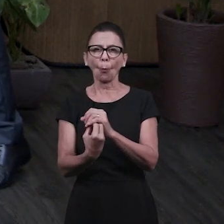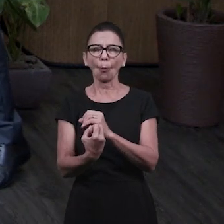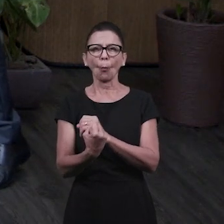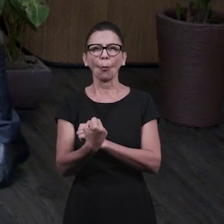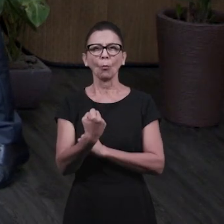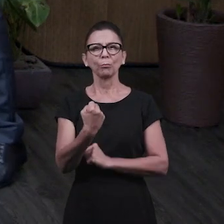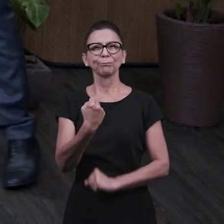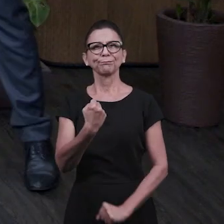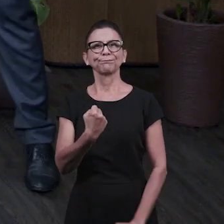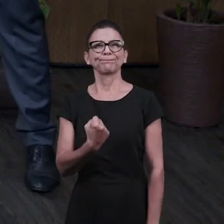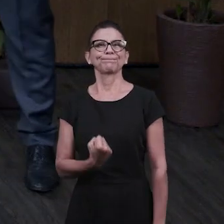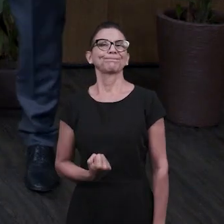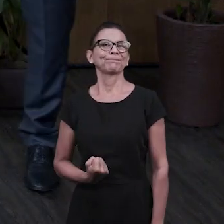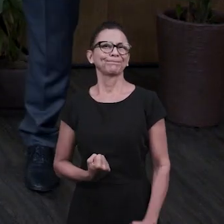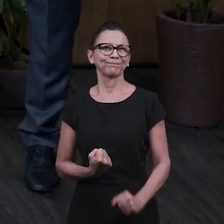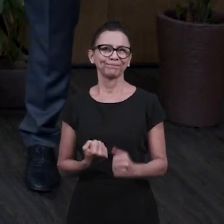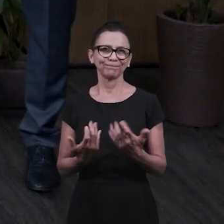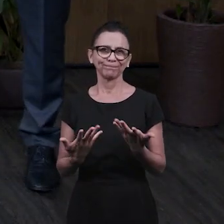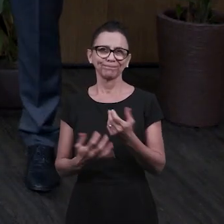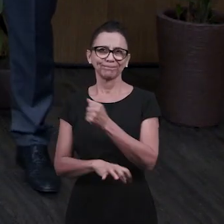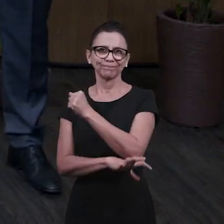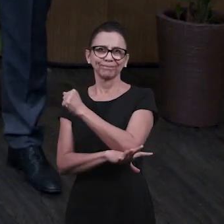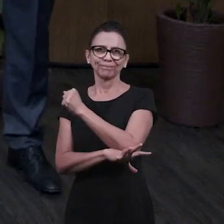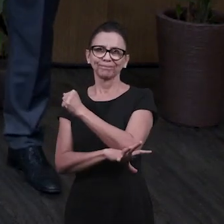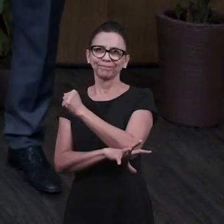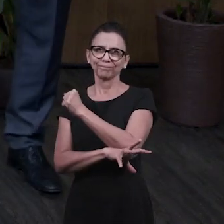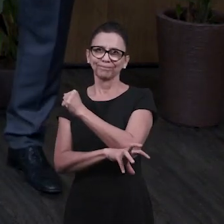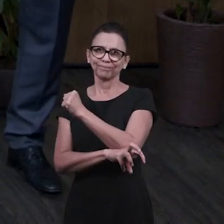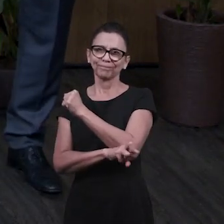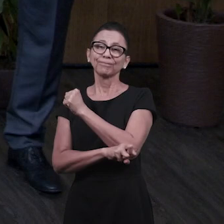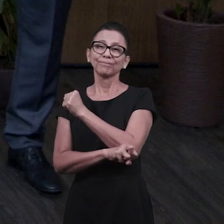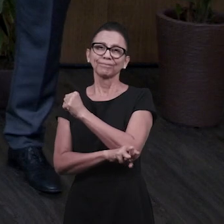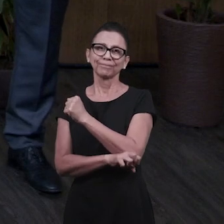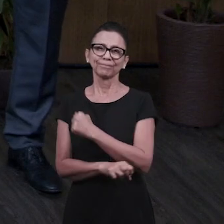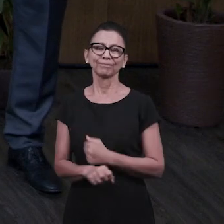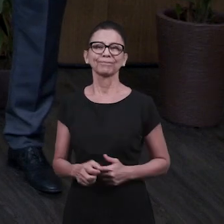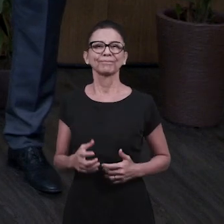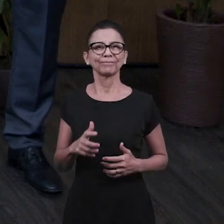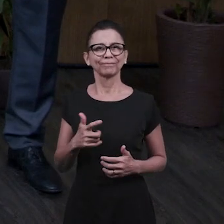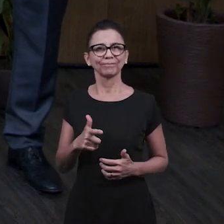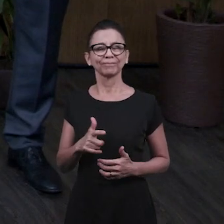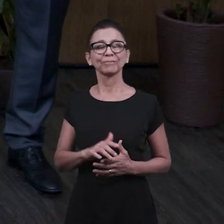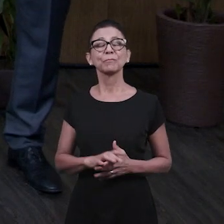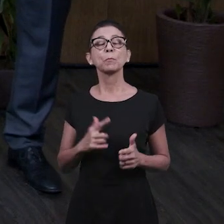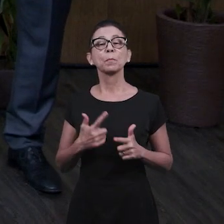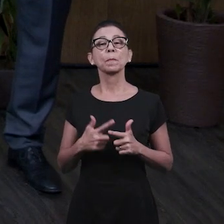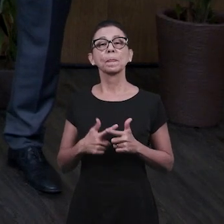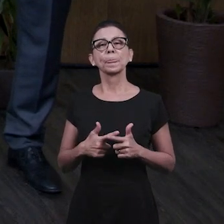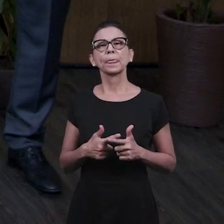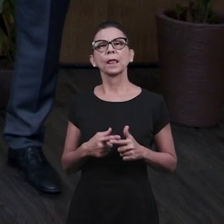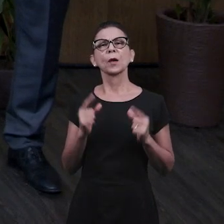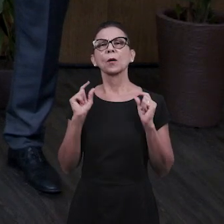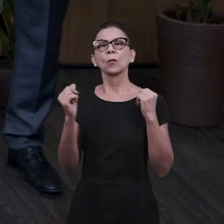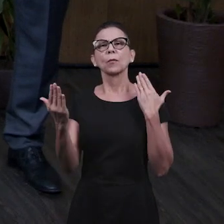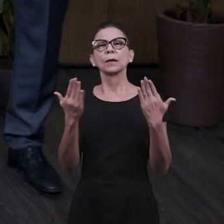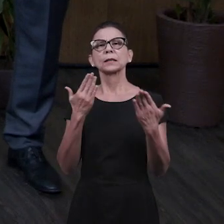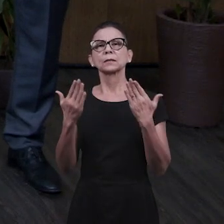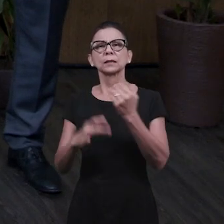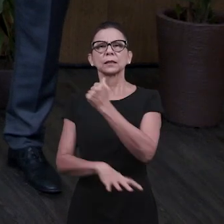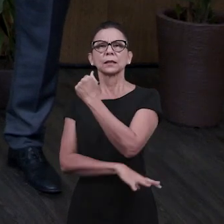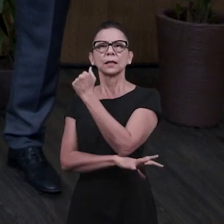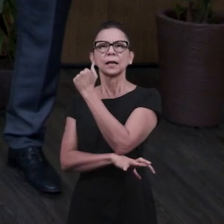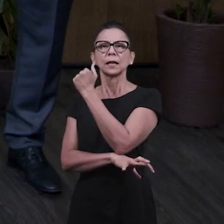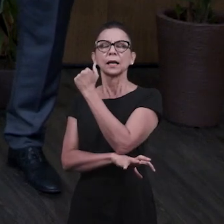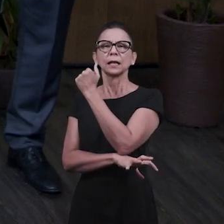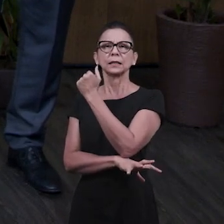a desséché parce qu'elle n'avait pas de racines. La racine parle de quoi? La racine parle de ceux